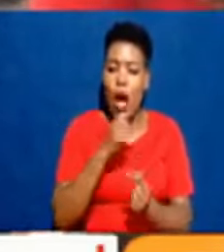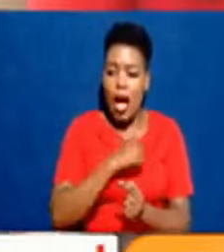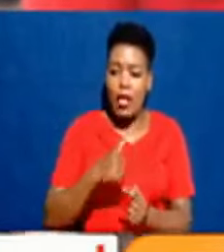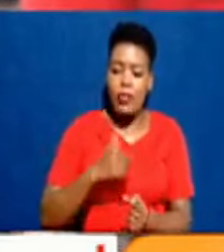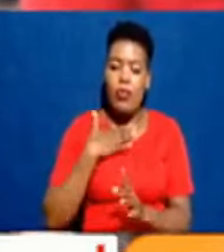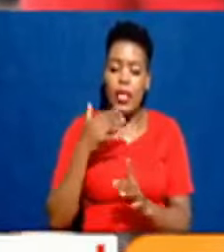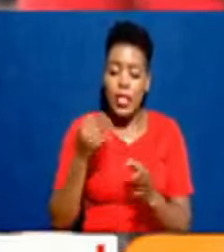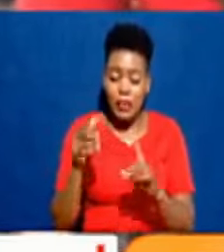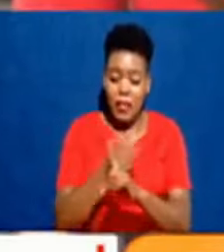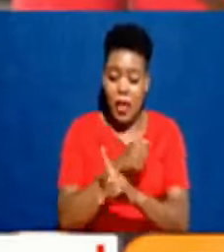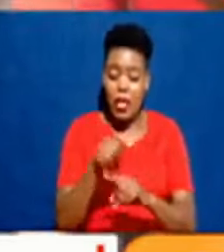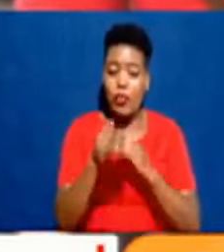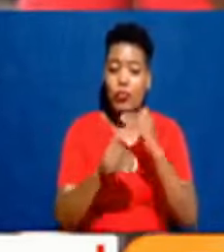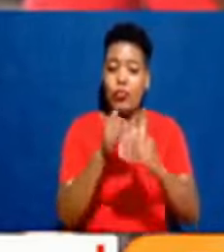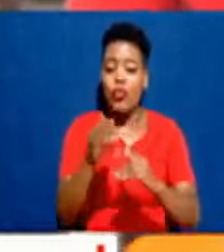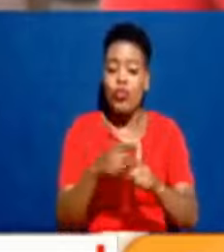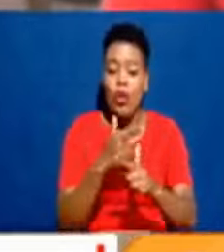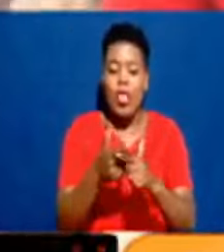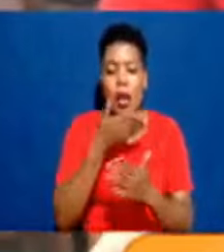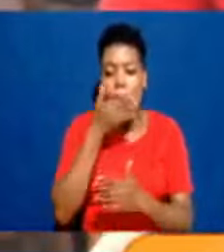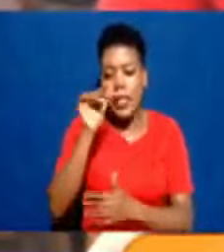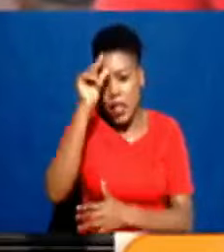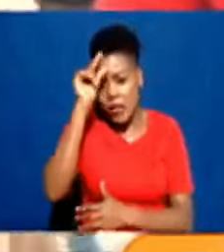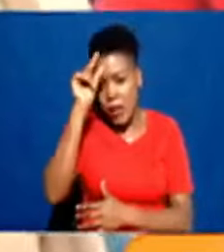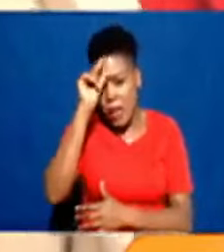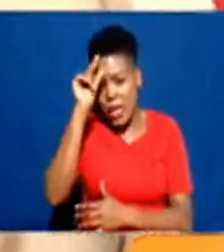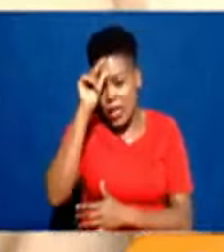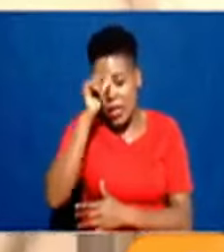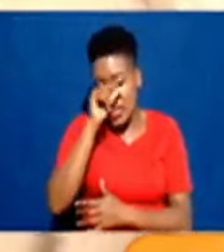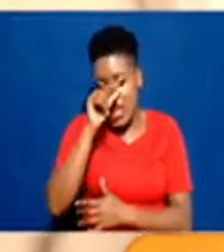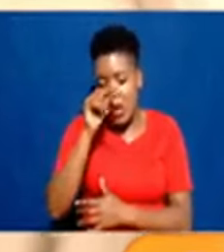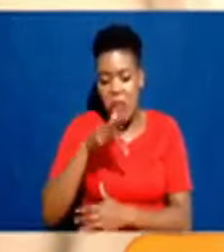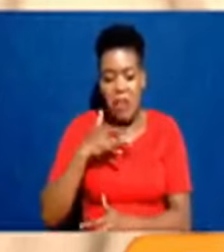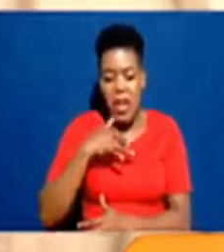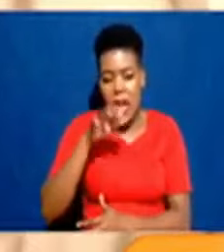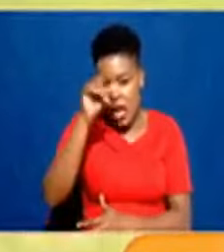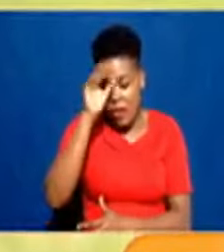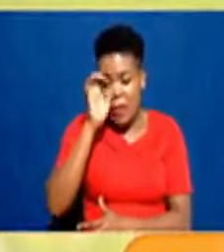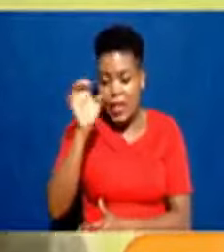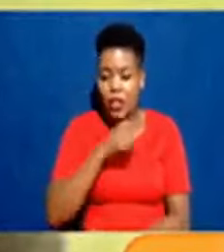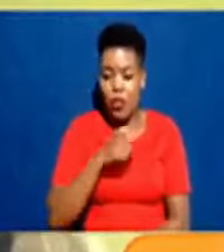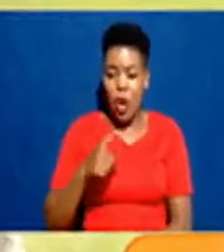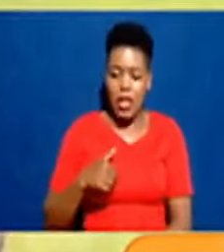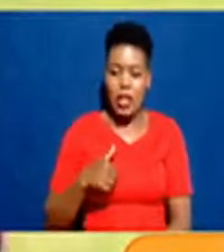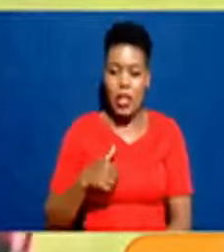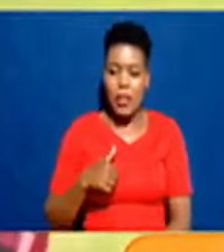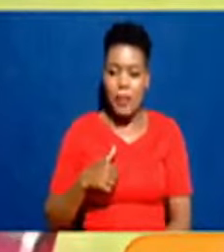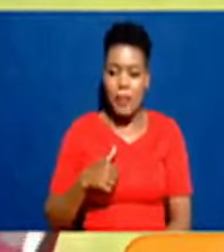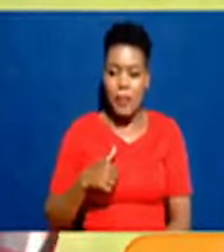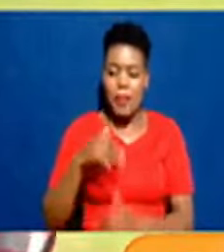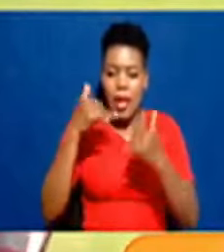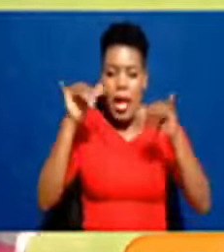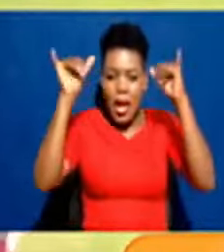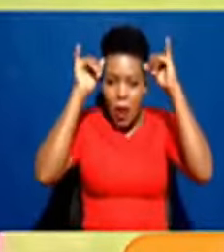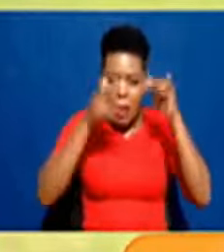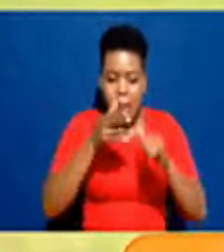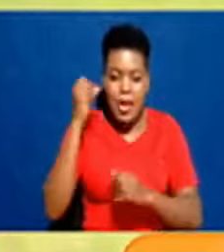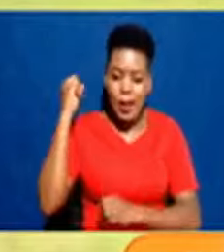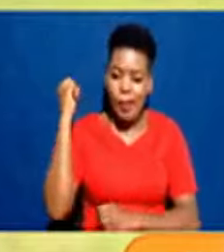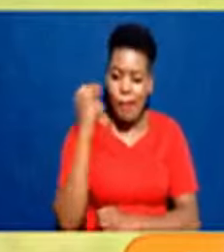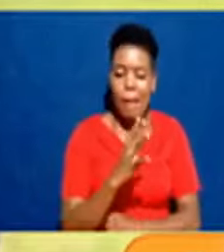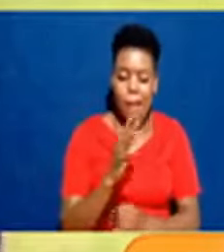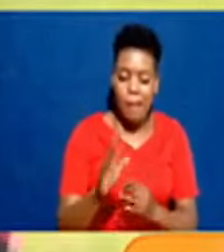vita itaendelea hivi, itakuwa sasa serikali haiwezi kutujali sisi tukiwa nyumba ya Syria. Ng'ombe yetu imepikwa mshali,